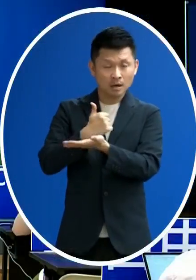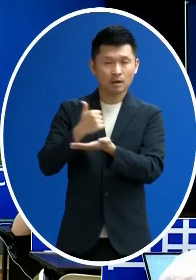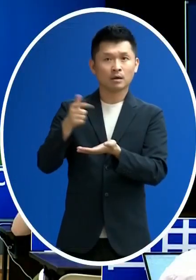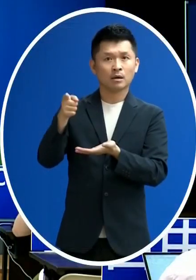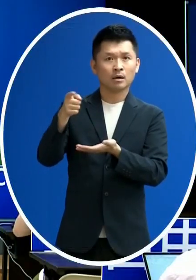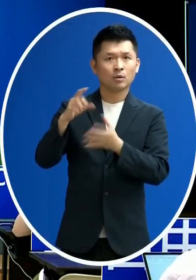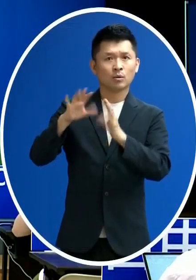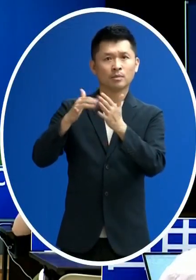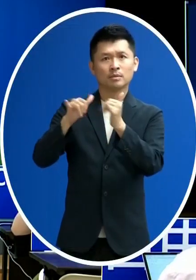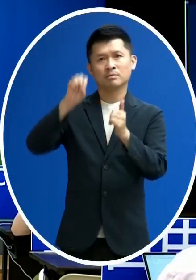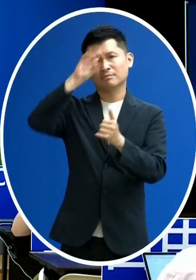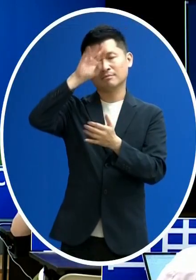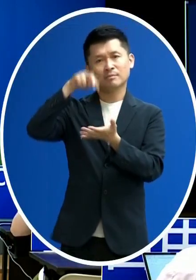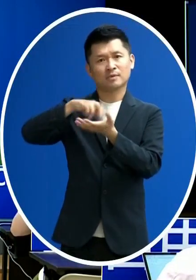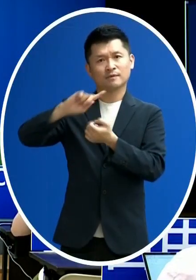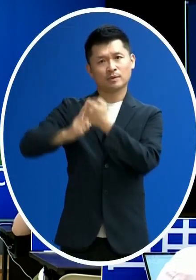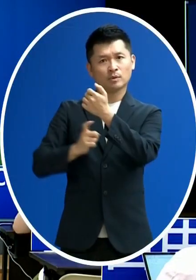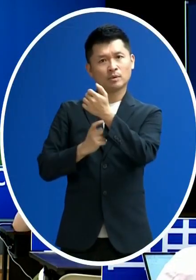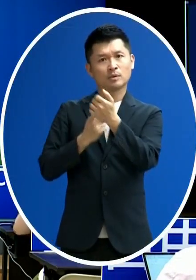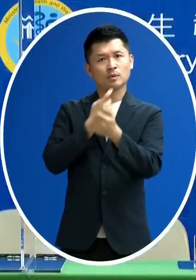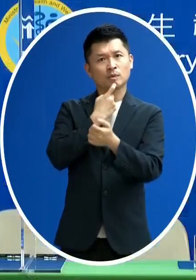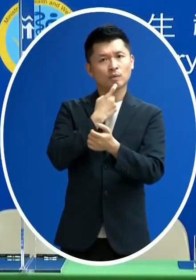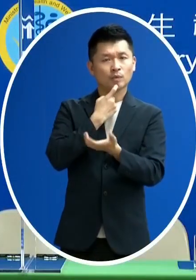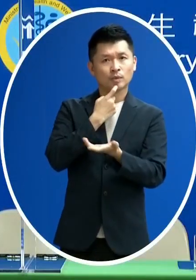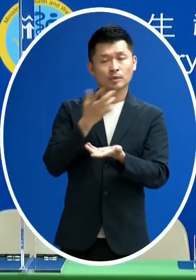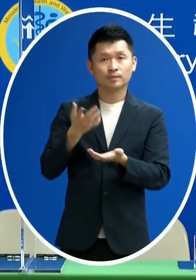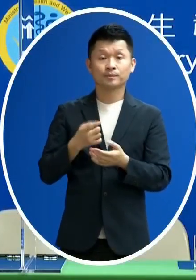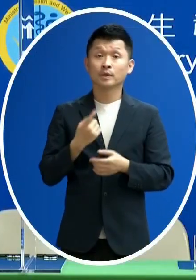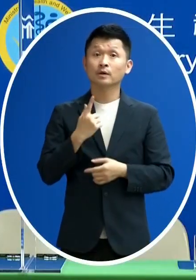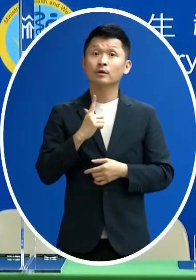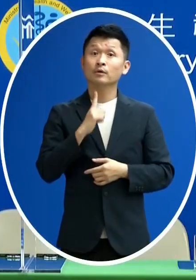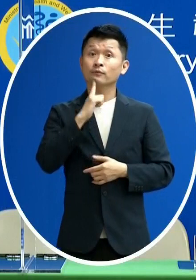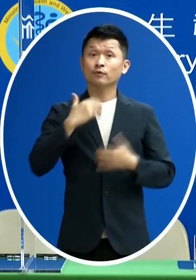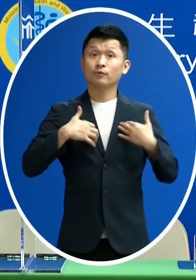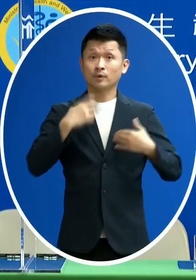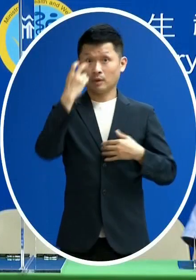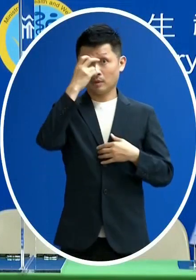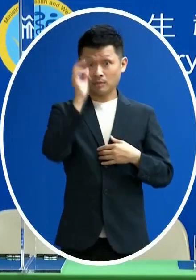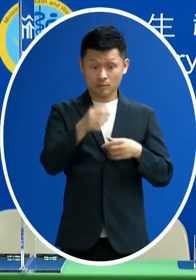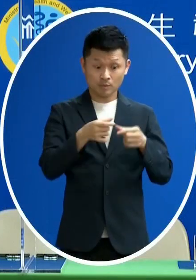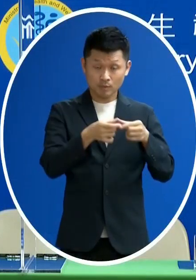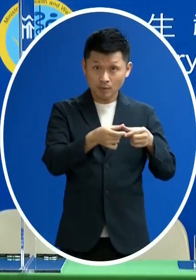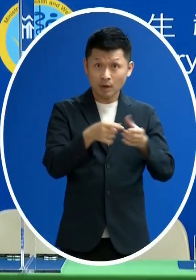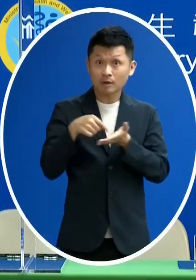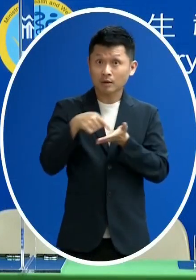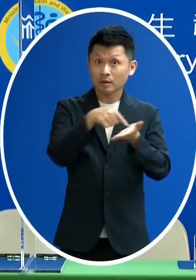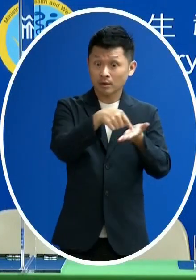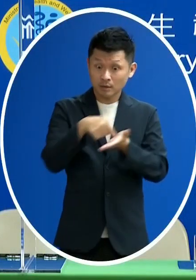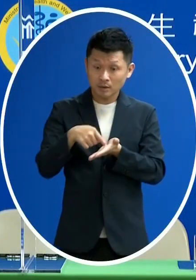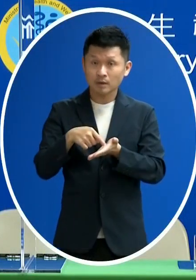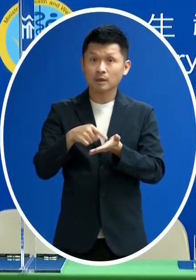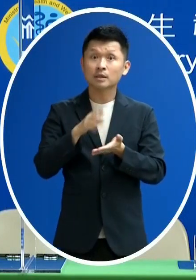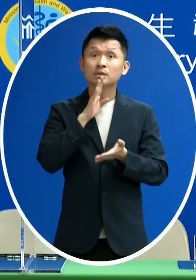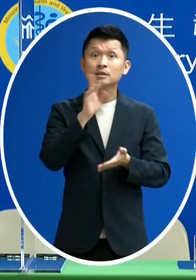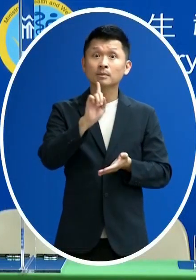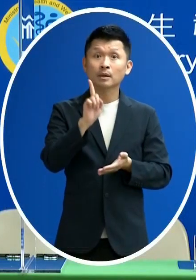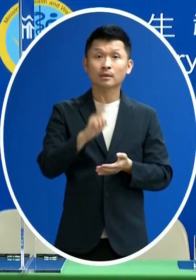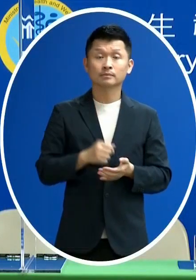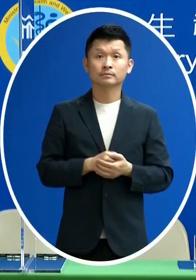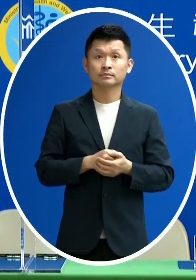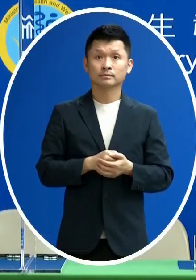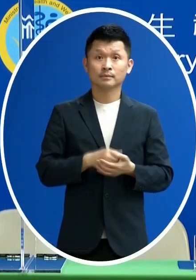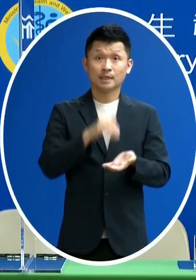定在进行审查跟办理。有关富乐快筛它的一个申请，刚刚所提到的应该是 EU 公